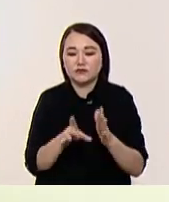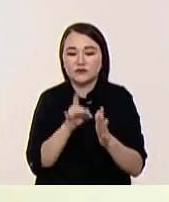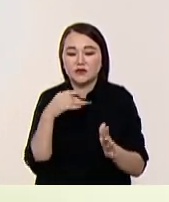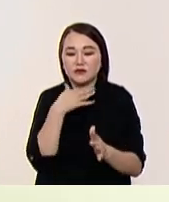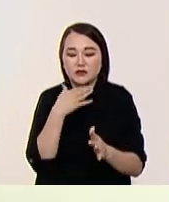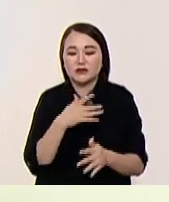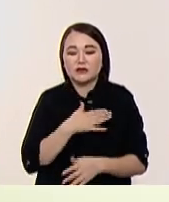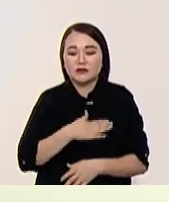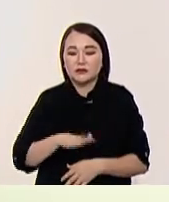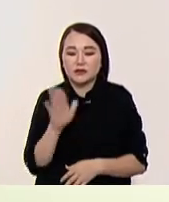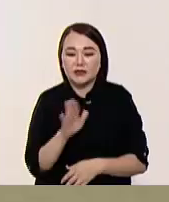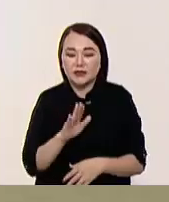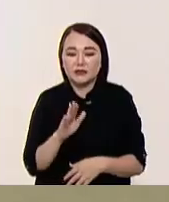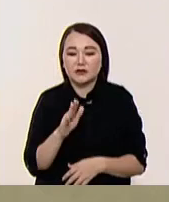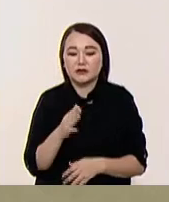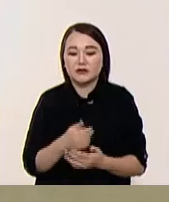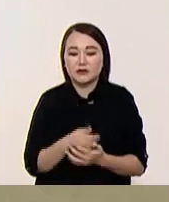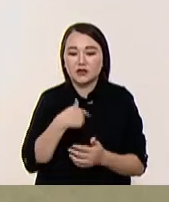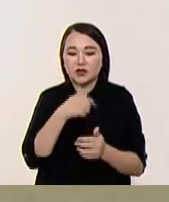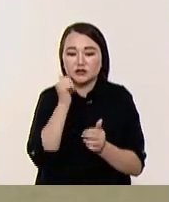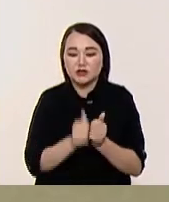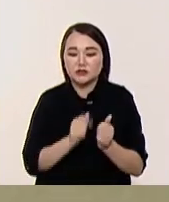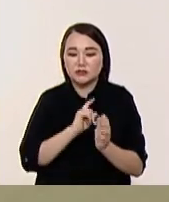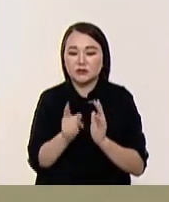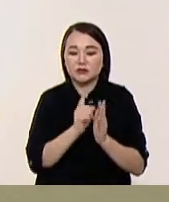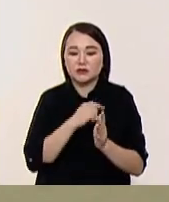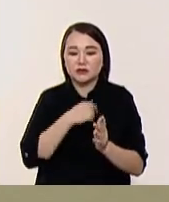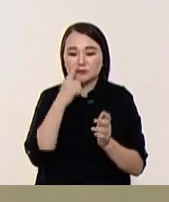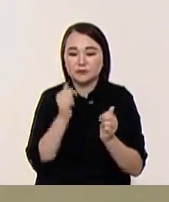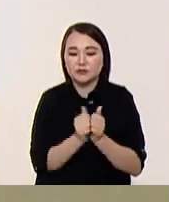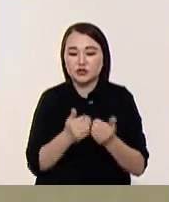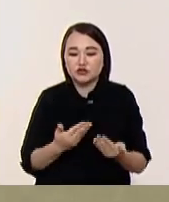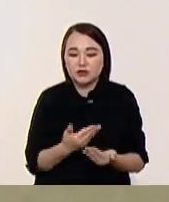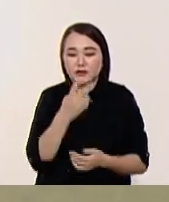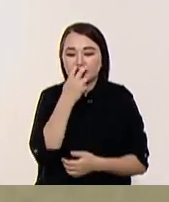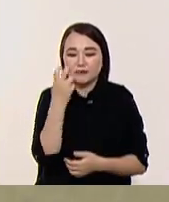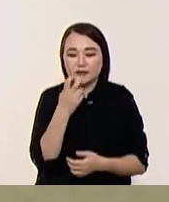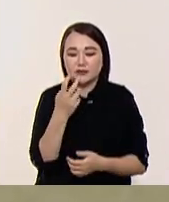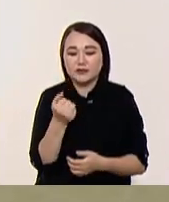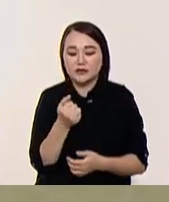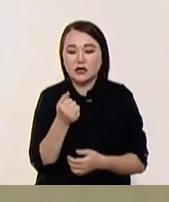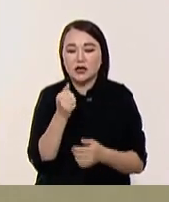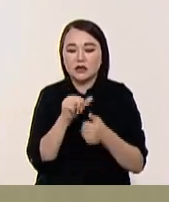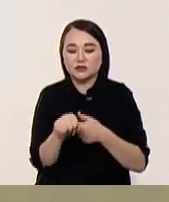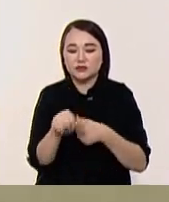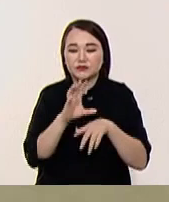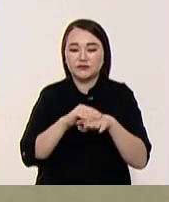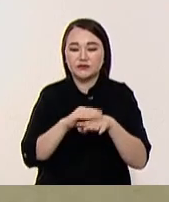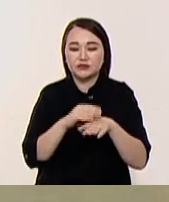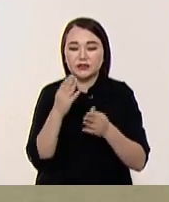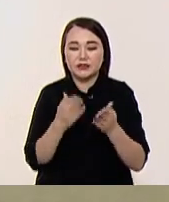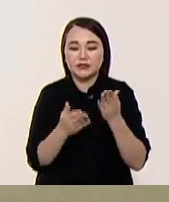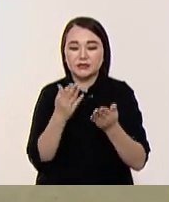мясо, ну неприятно немножко, да. Я часто прохожу, я здесь недалеко живу. Воняет знатно, особенно вечером.